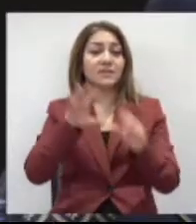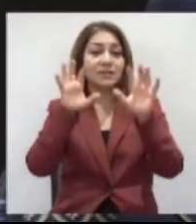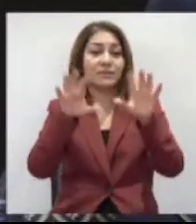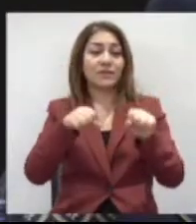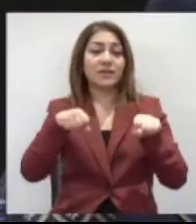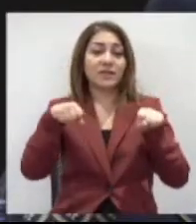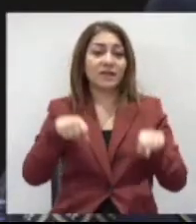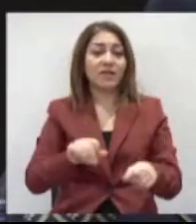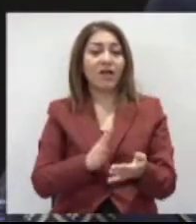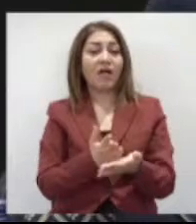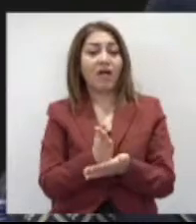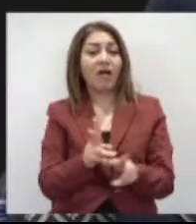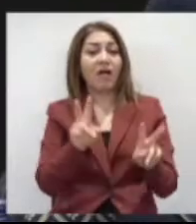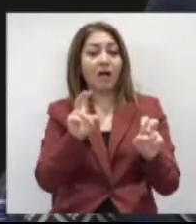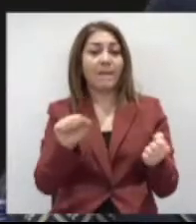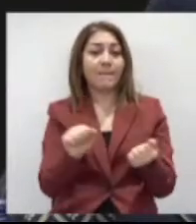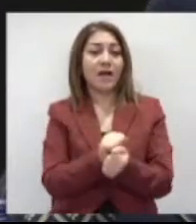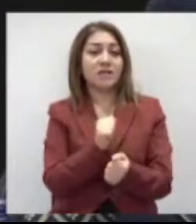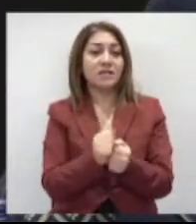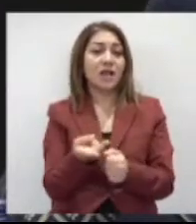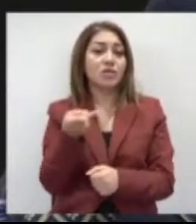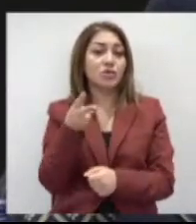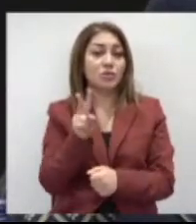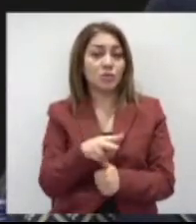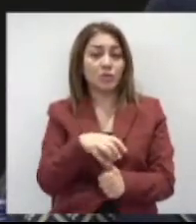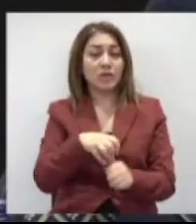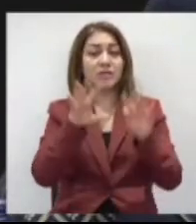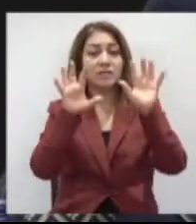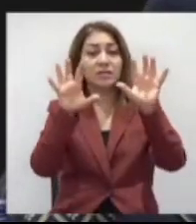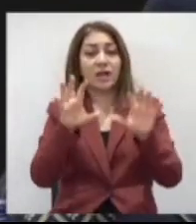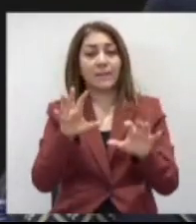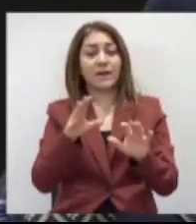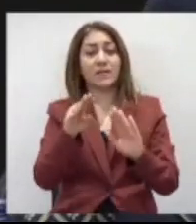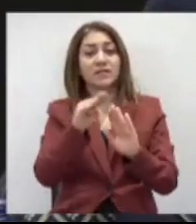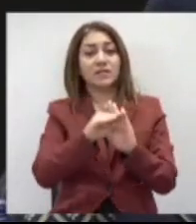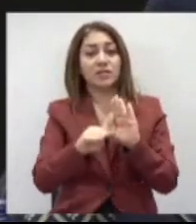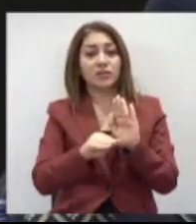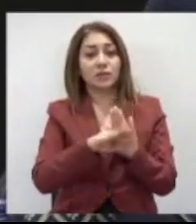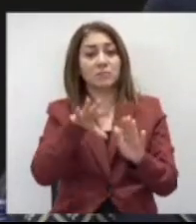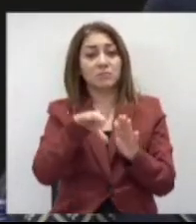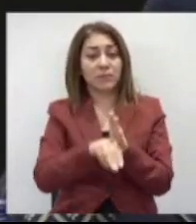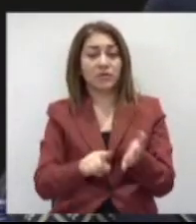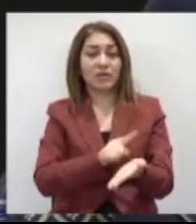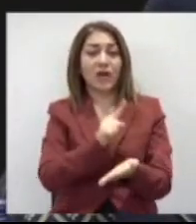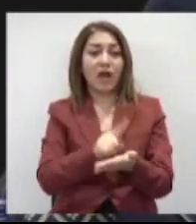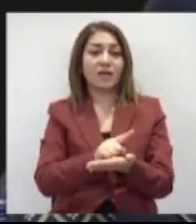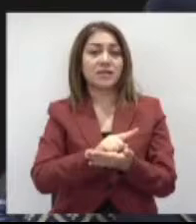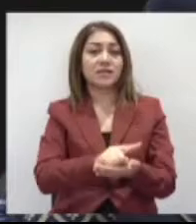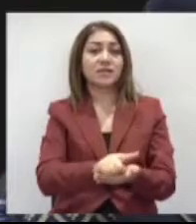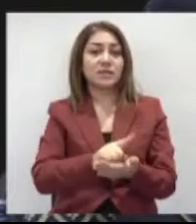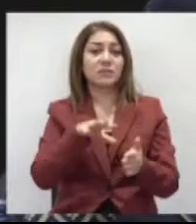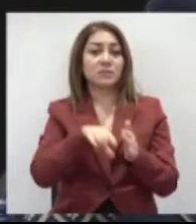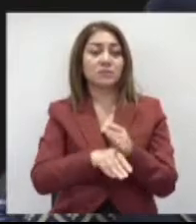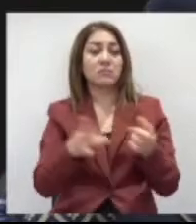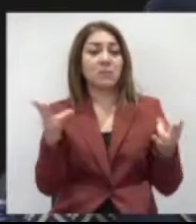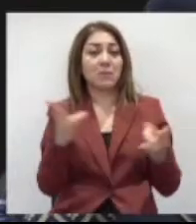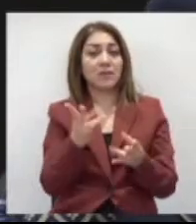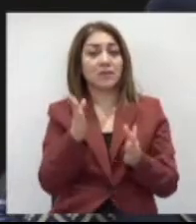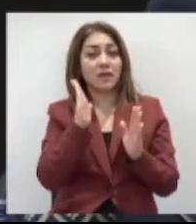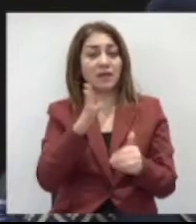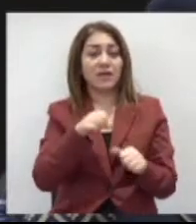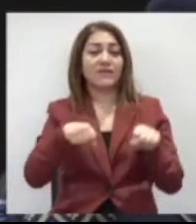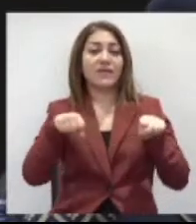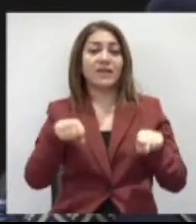է, եւ իմ կարծիքով սահմանադրական կարգի հիմունքների մեջ կներառվի նաեւ այդ հարցի քննարկումը եւ